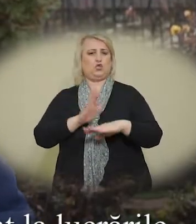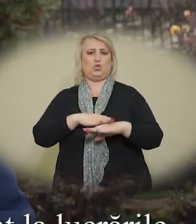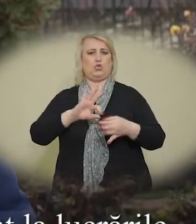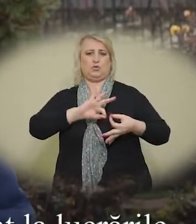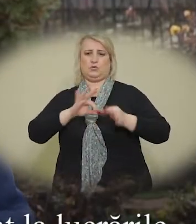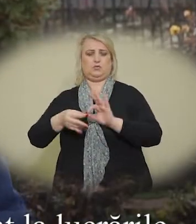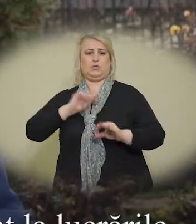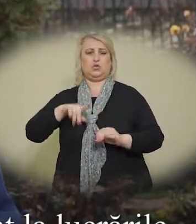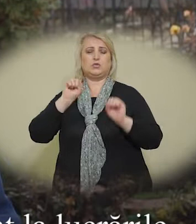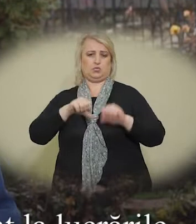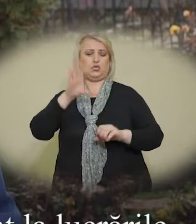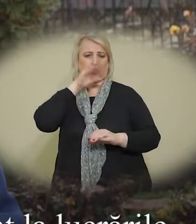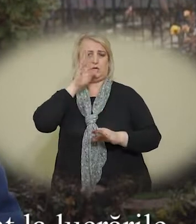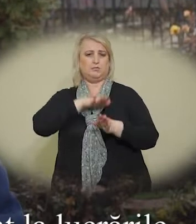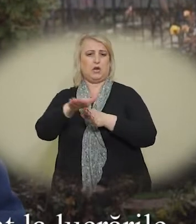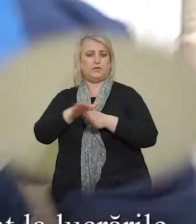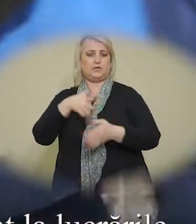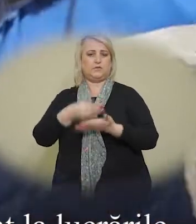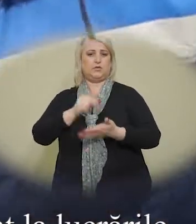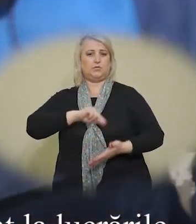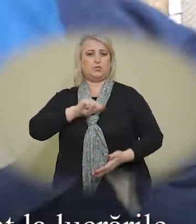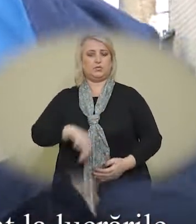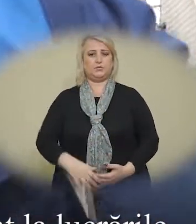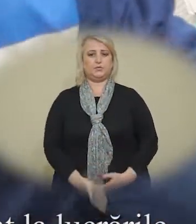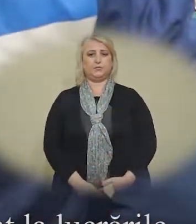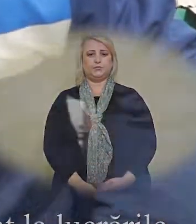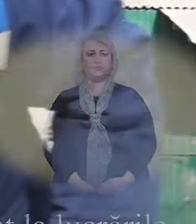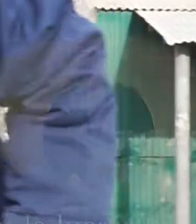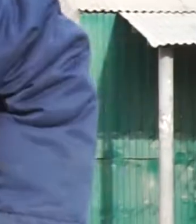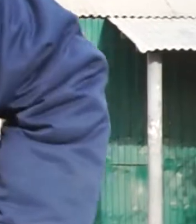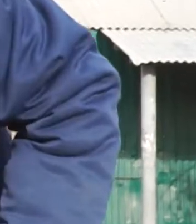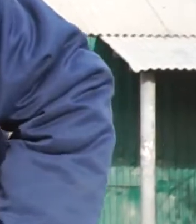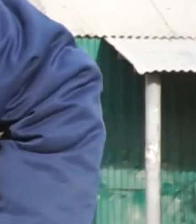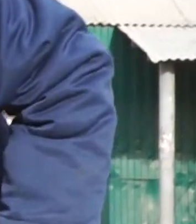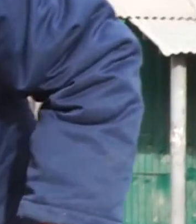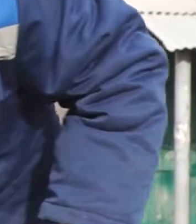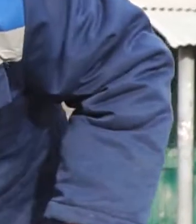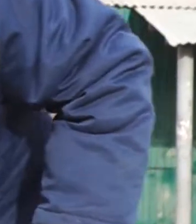la lucrările foarte complicate ca să poată să se descurce c